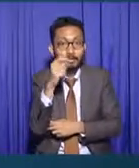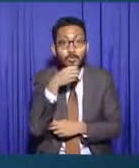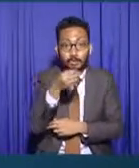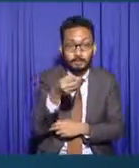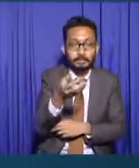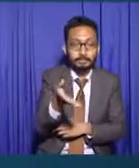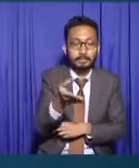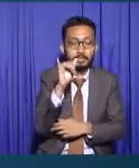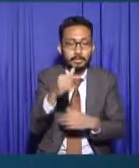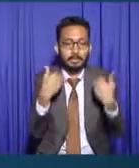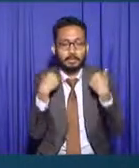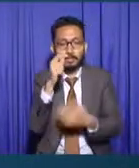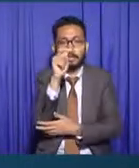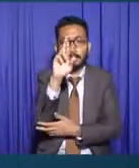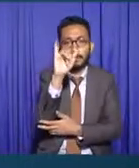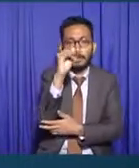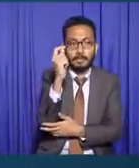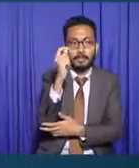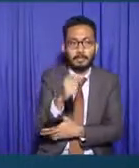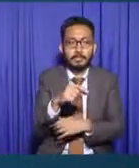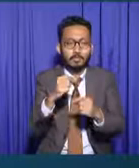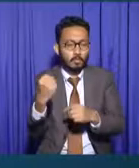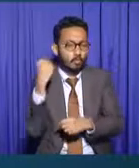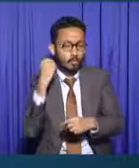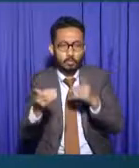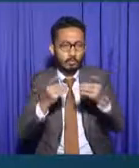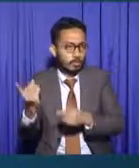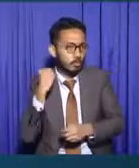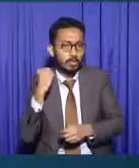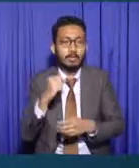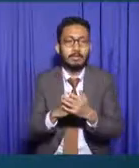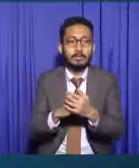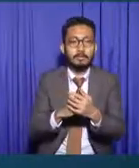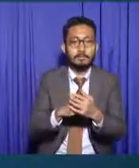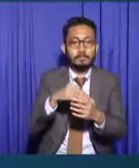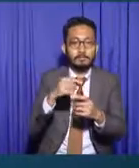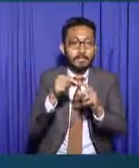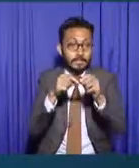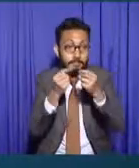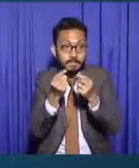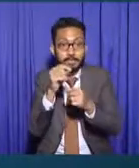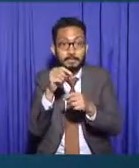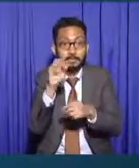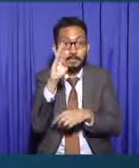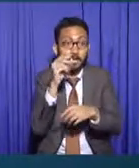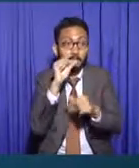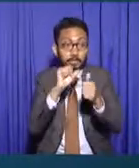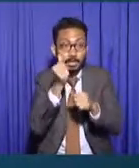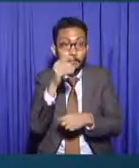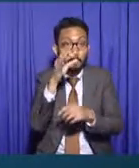trik dominan biji kacang bulat dan pewarna kuning